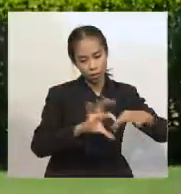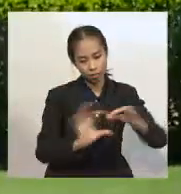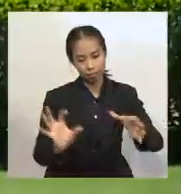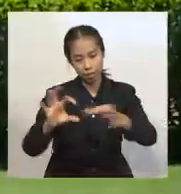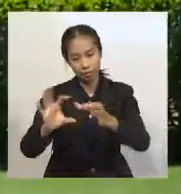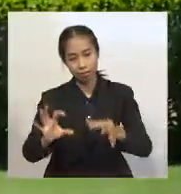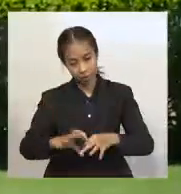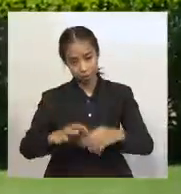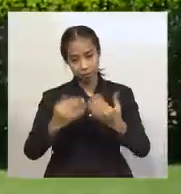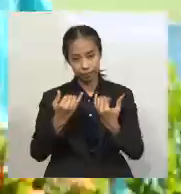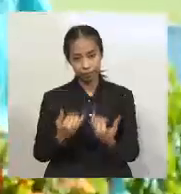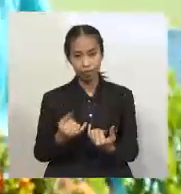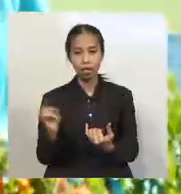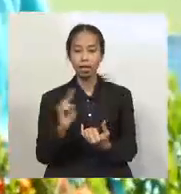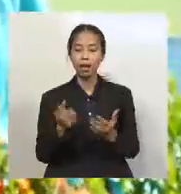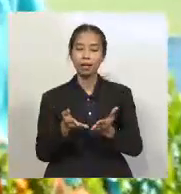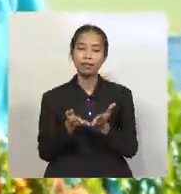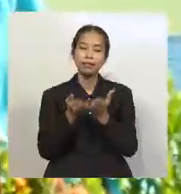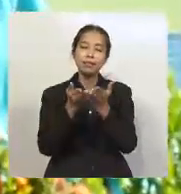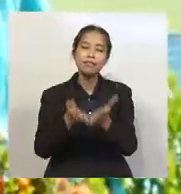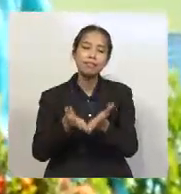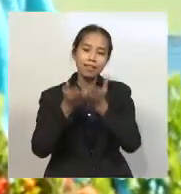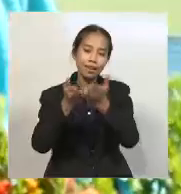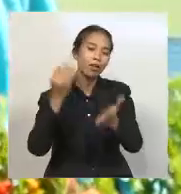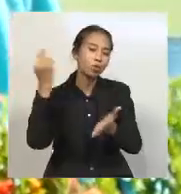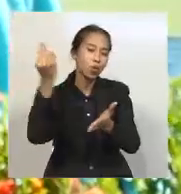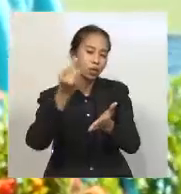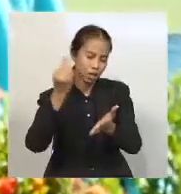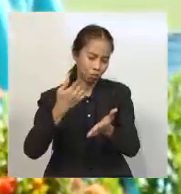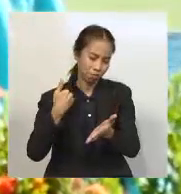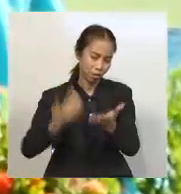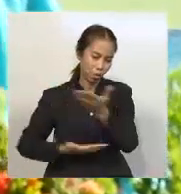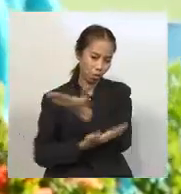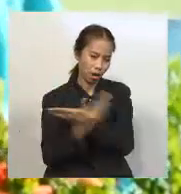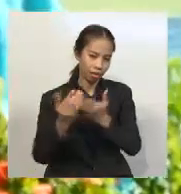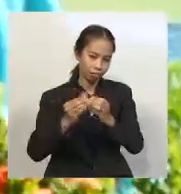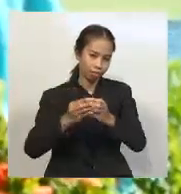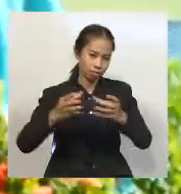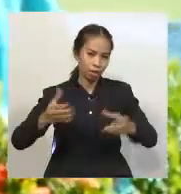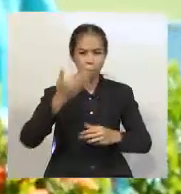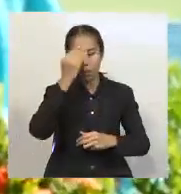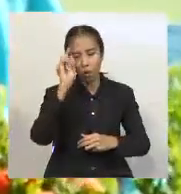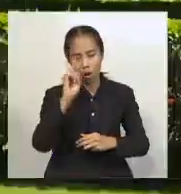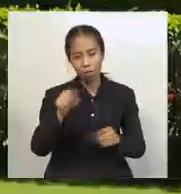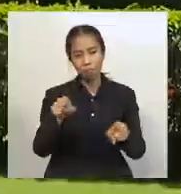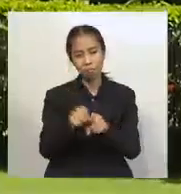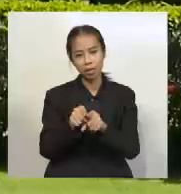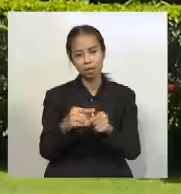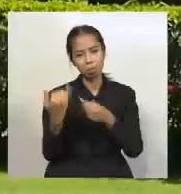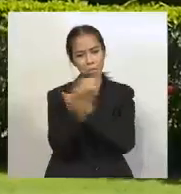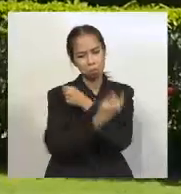แนวโน้มธุรกิจท่องเที่ยวด้วยเรือสำราญมีโอกาสขยายตัวมากขึ้นนะคะจากความนิยมของชาวต่างชาติก็ประเมินว่า